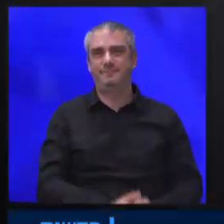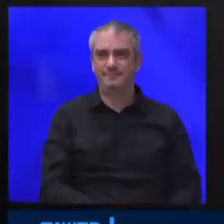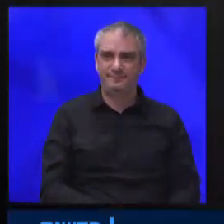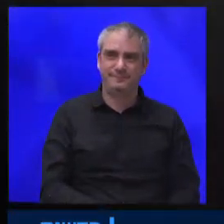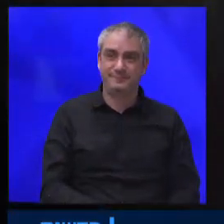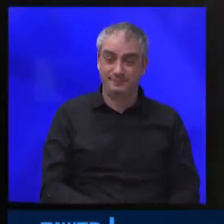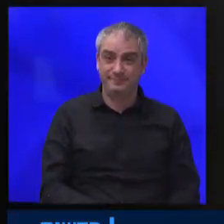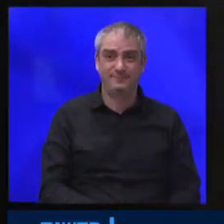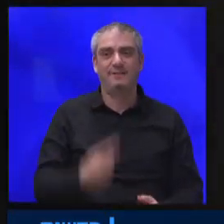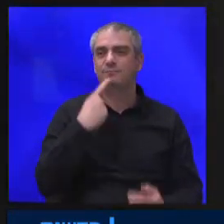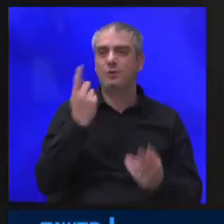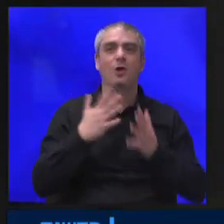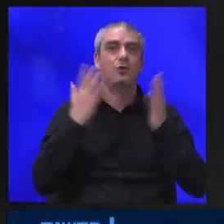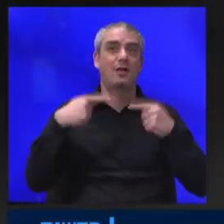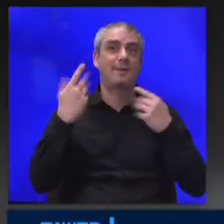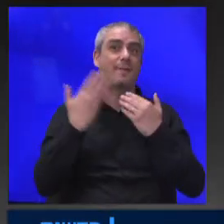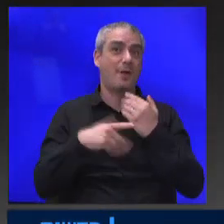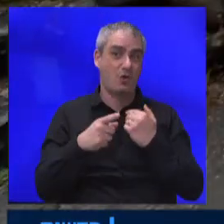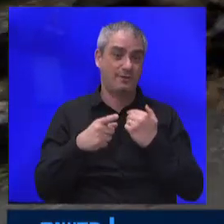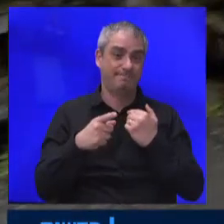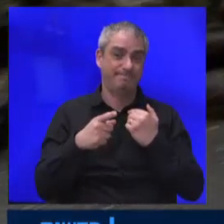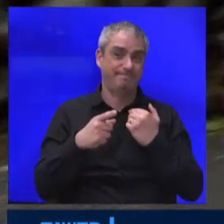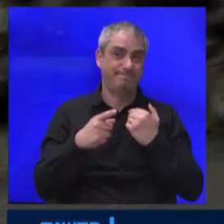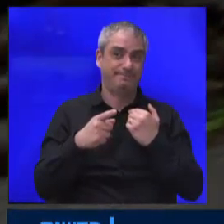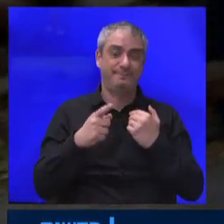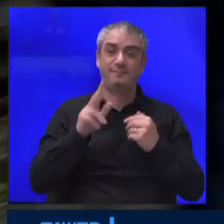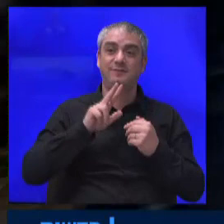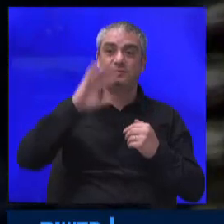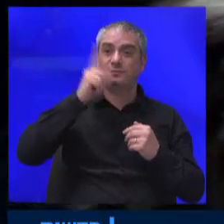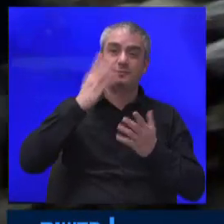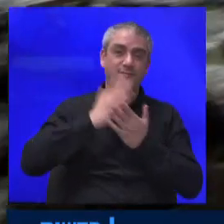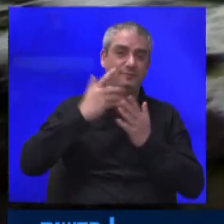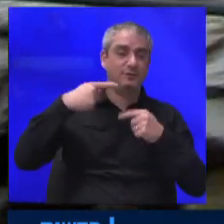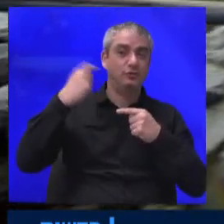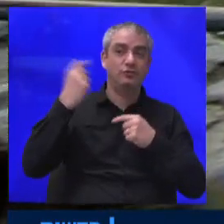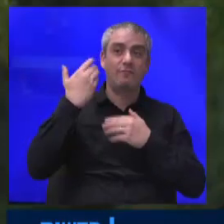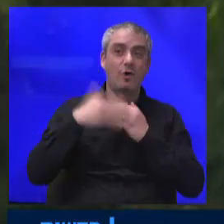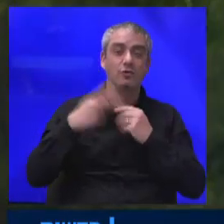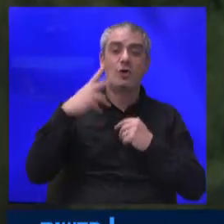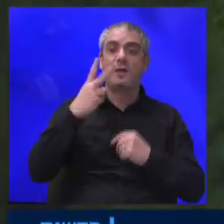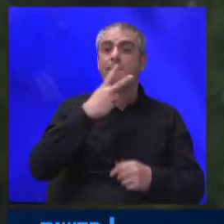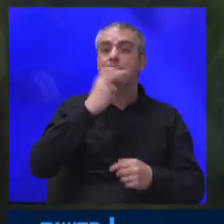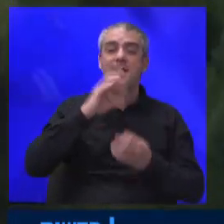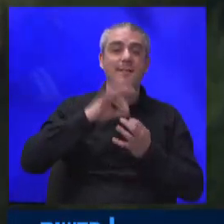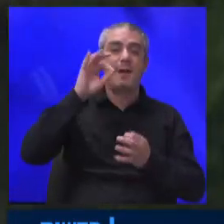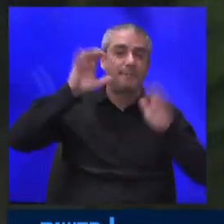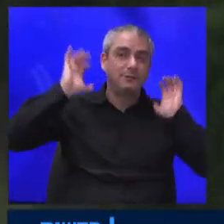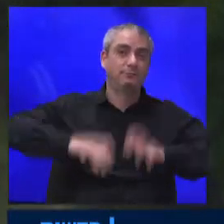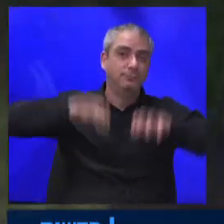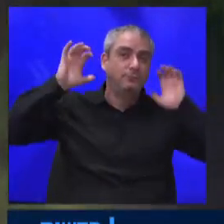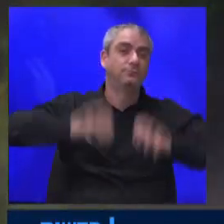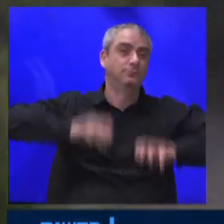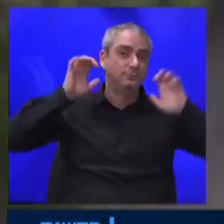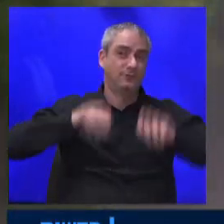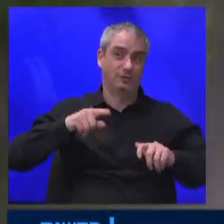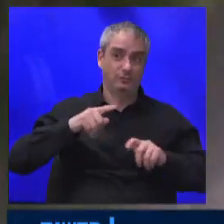אבל זו הבשורה הגדולה של הימים האחרונים. בצפון הגולן נמדדו בשבוע החולף יותר מ-200 מילימטרים של גשם,